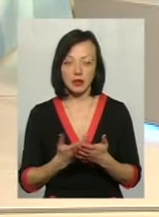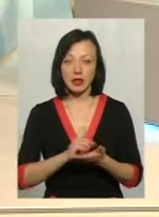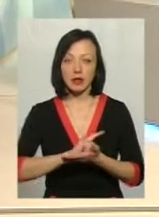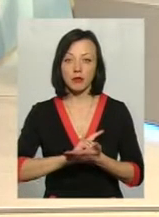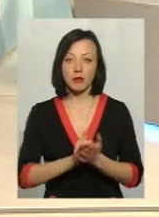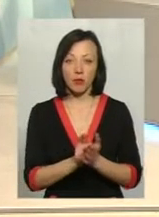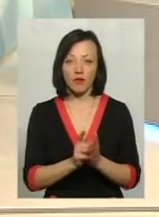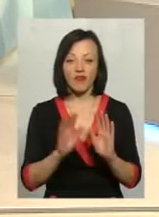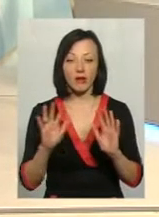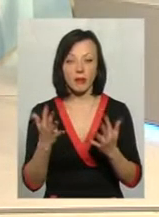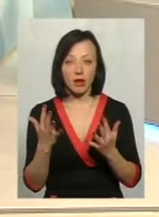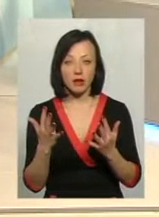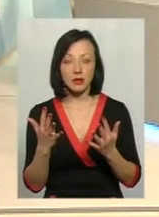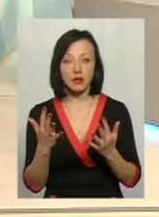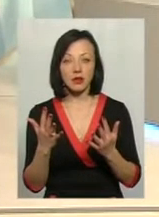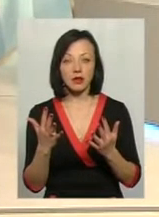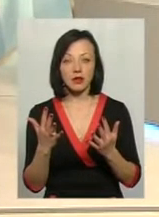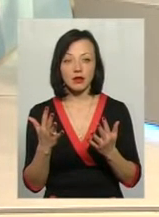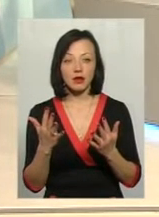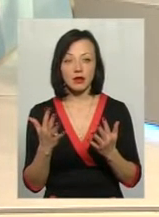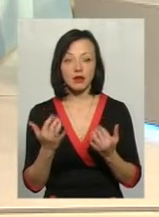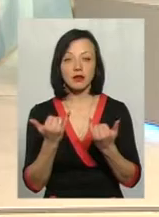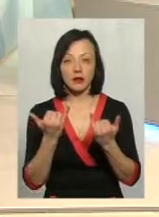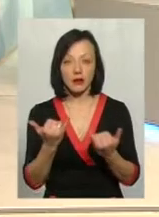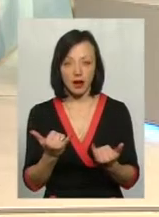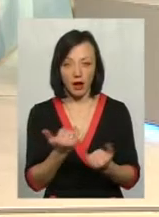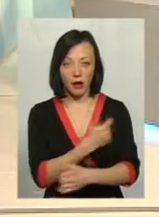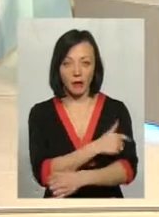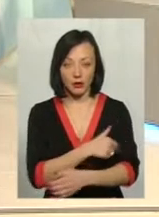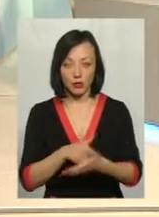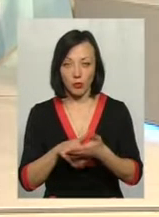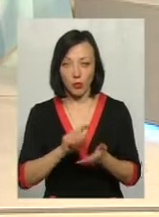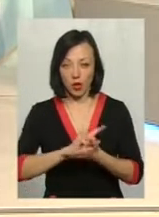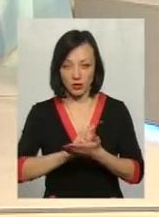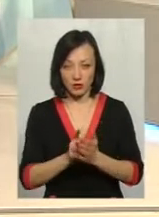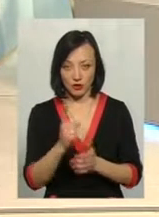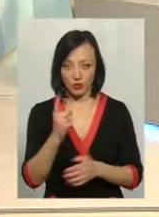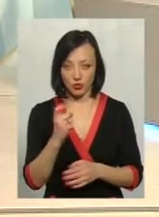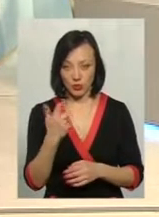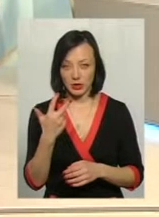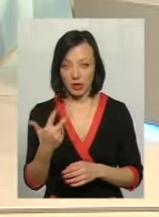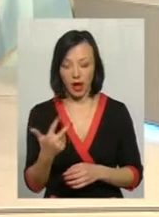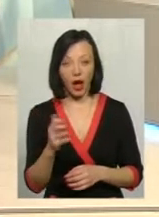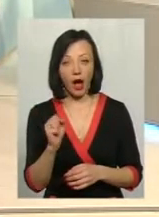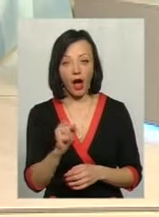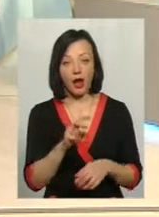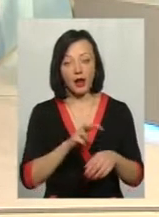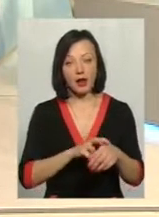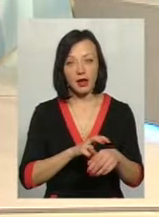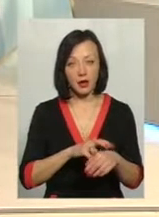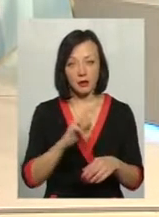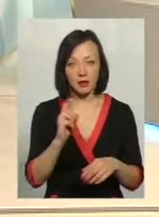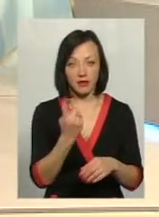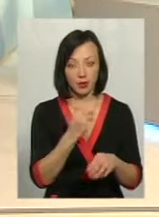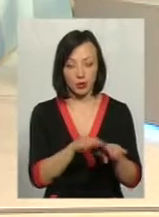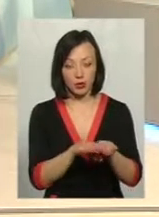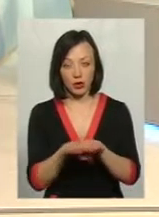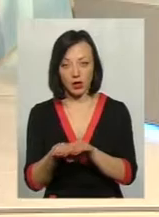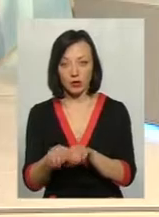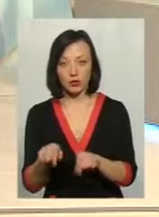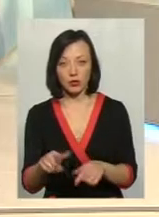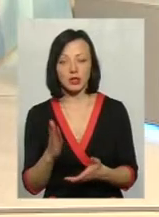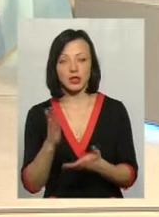Термінові випадки, вони для невідкладної медичної допомоги. А це що стосується лікаря первинки,